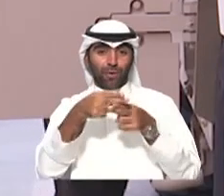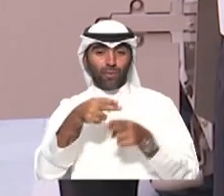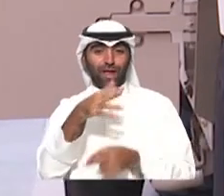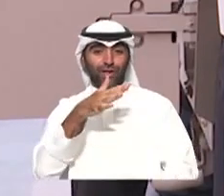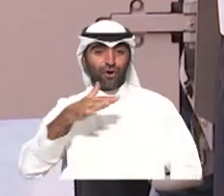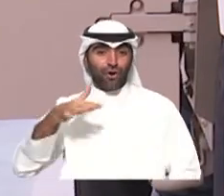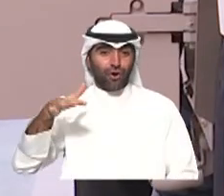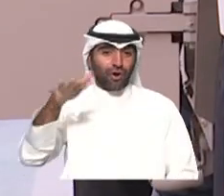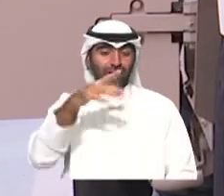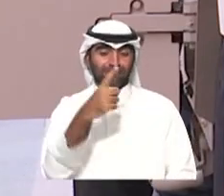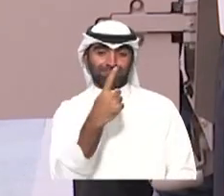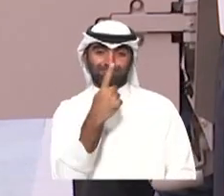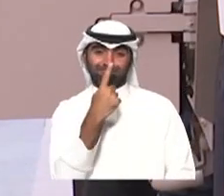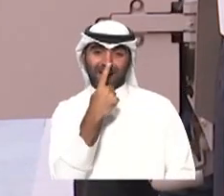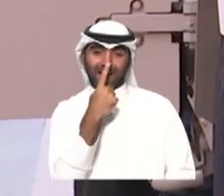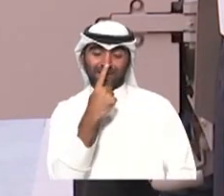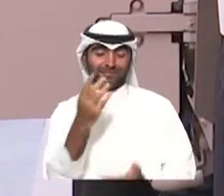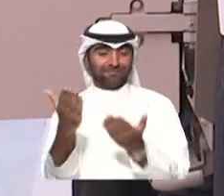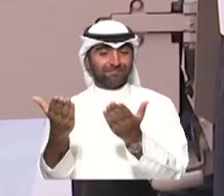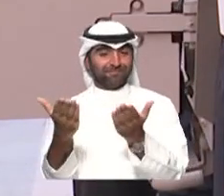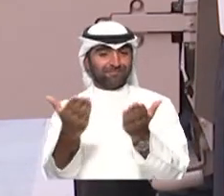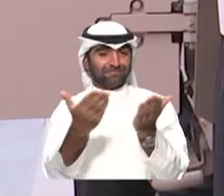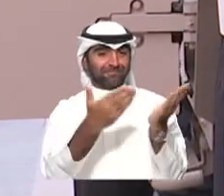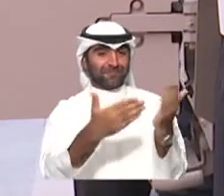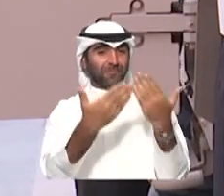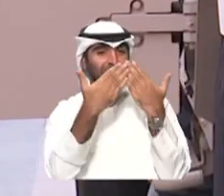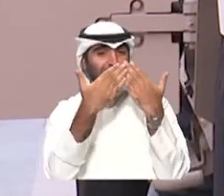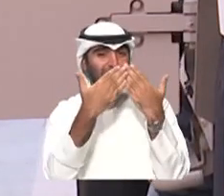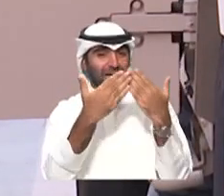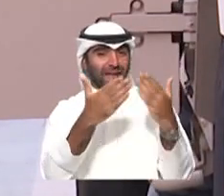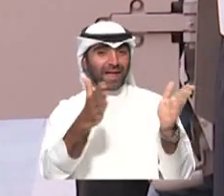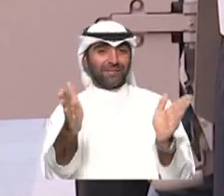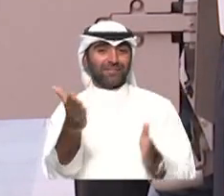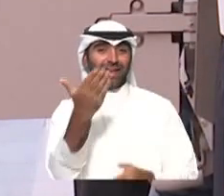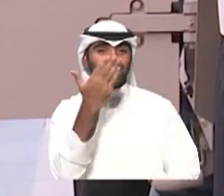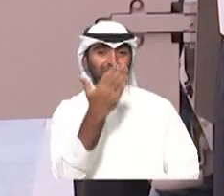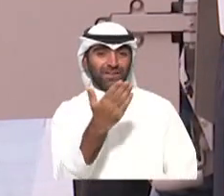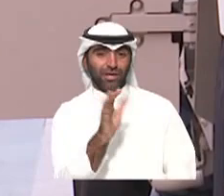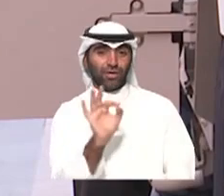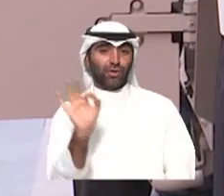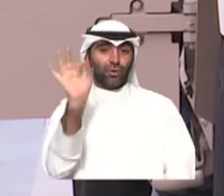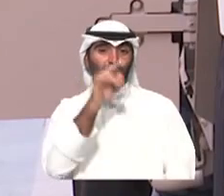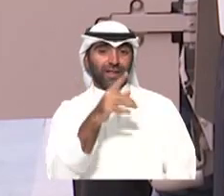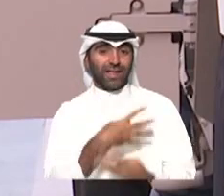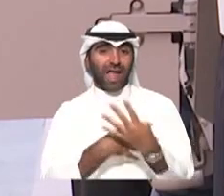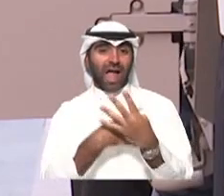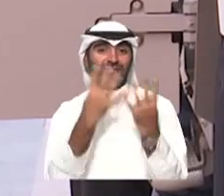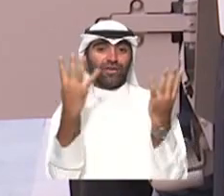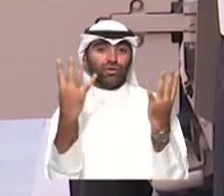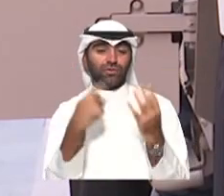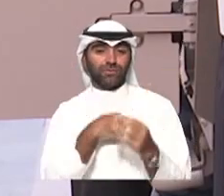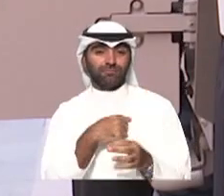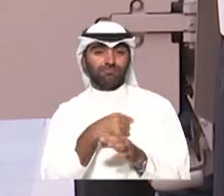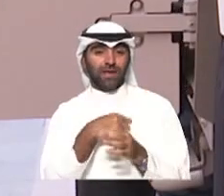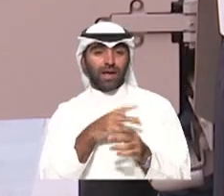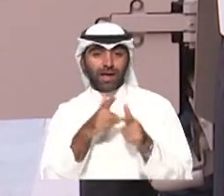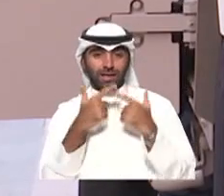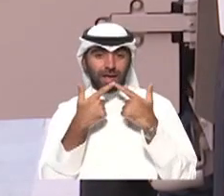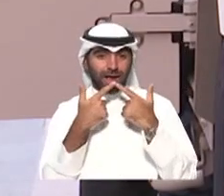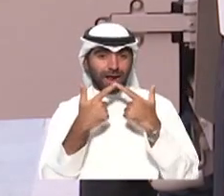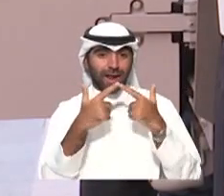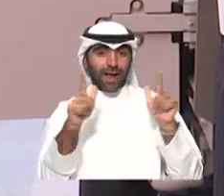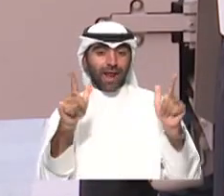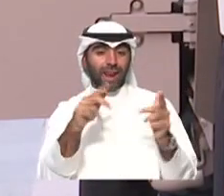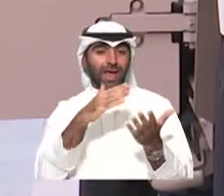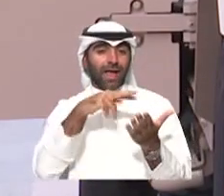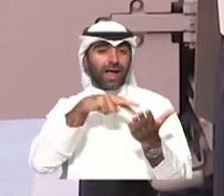خلاله التواصل المباشر بين منتسبي الجيش والشباب الكويتي، يتم شرح آلية الالتحاق